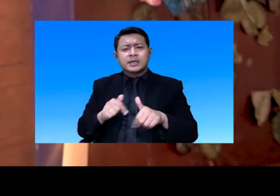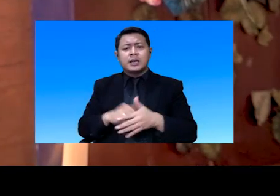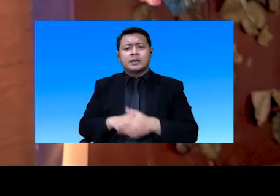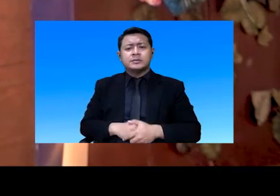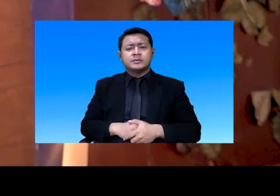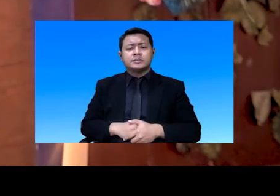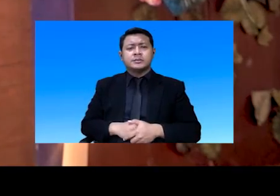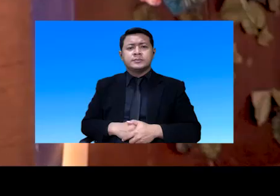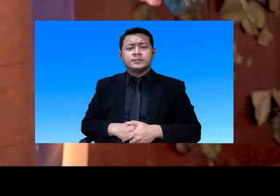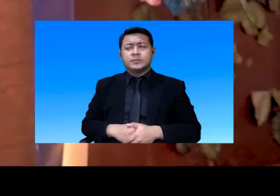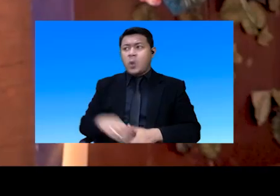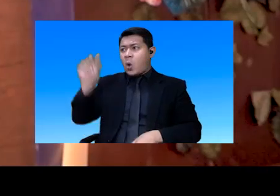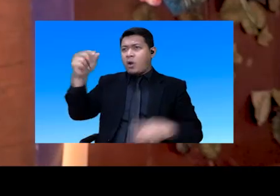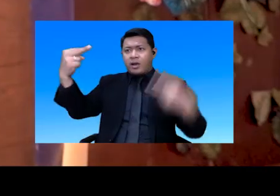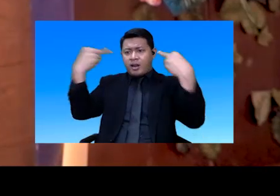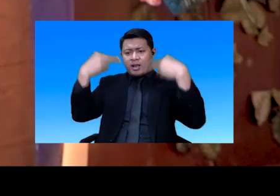orang melihat